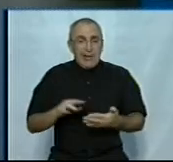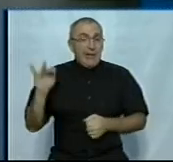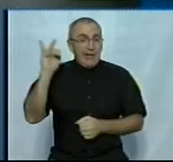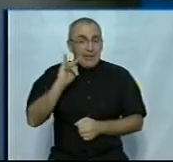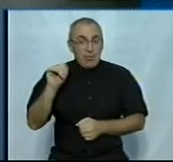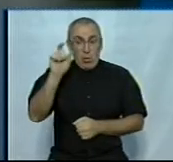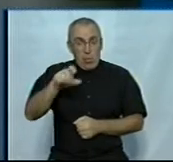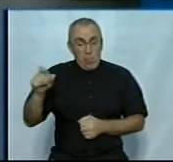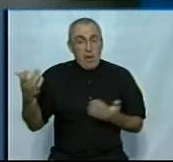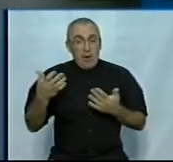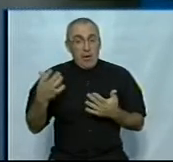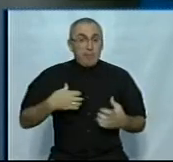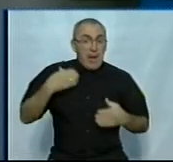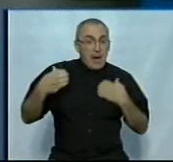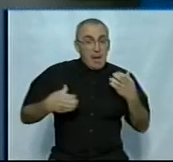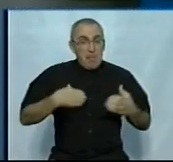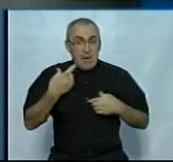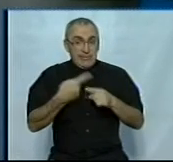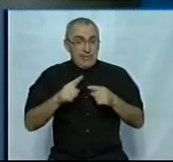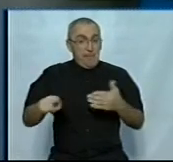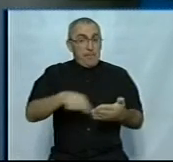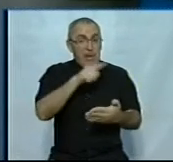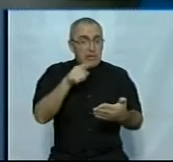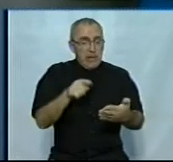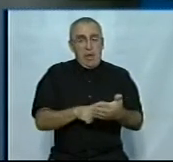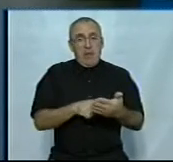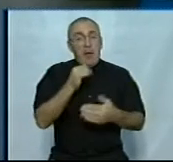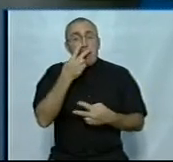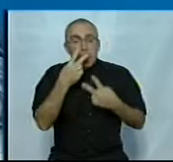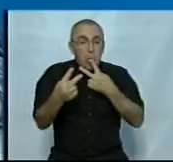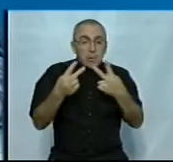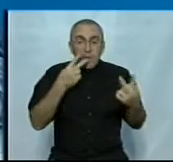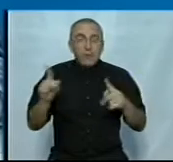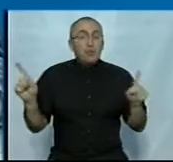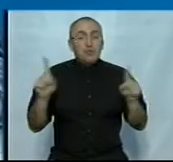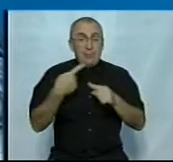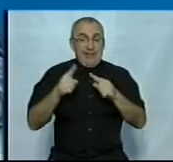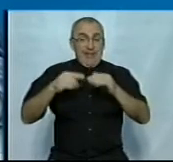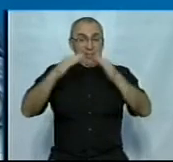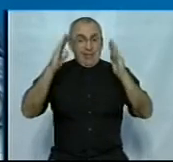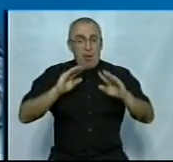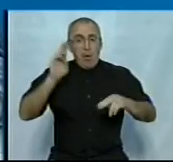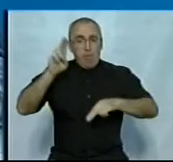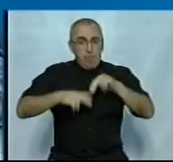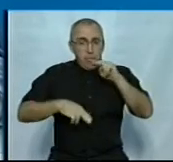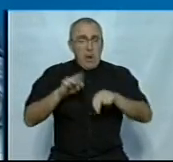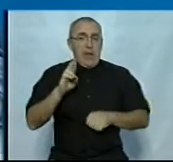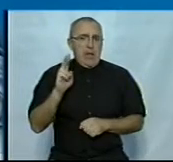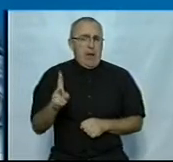тим громадянам, які переймаються цим питанням, і подивитись, що цей заклад будувався